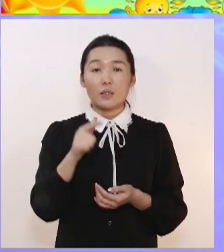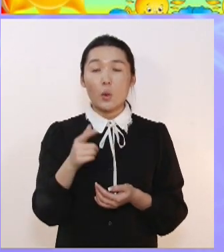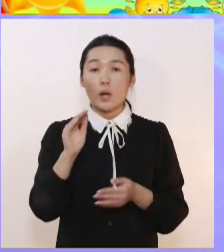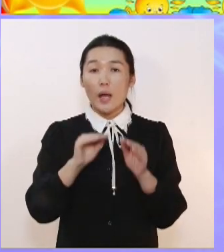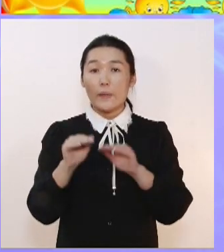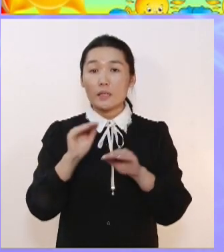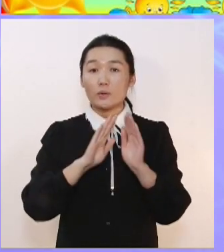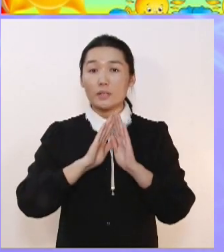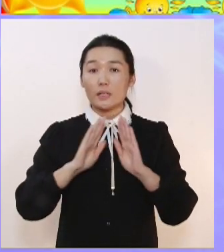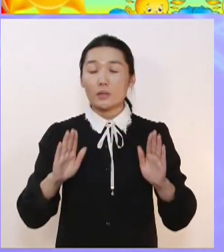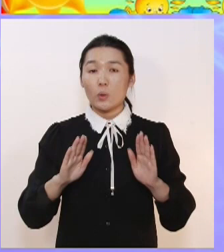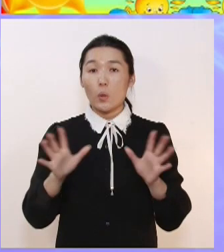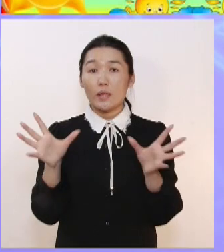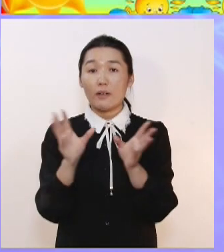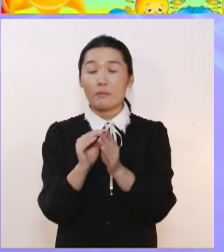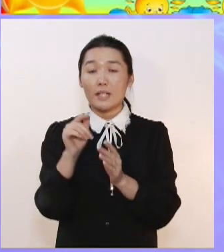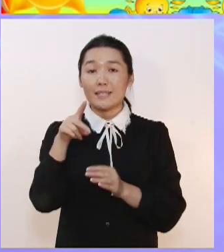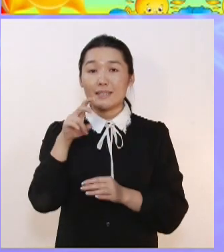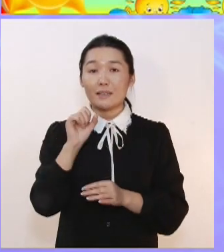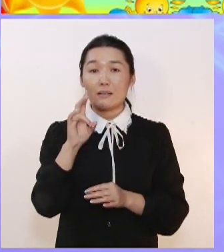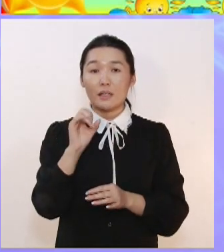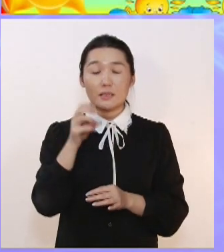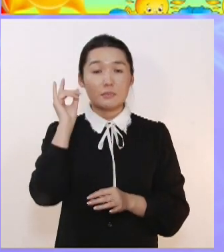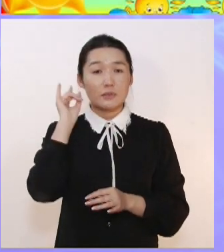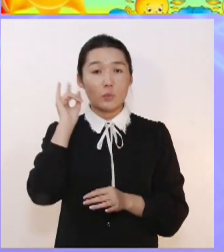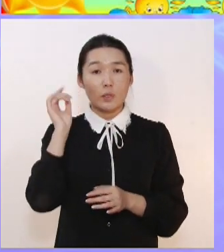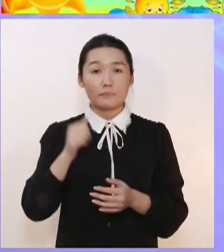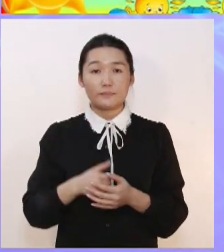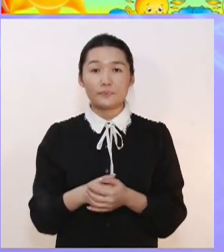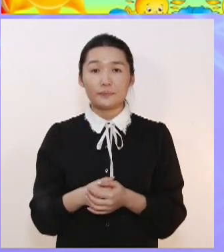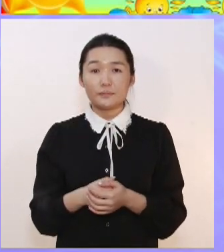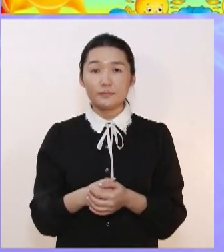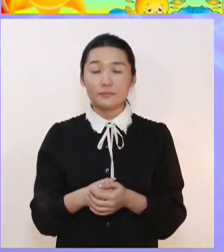образуется только вместе с гласным звуком.